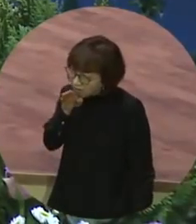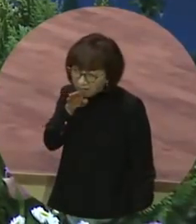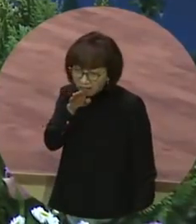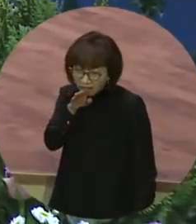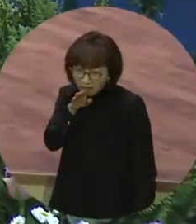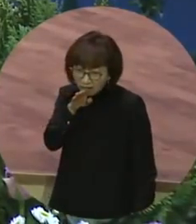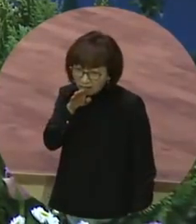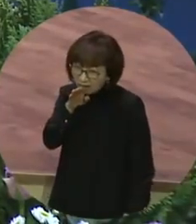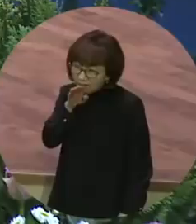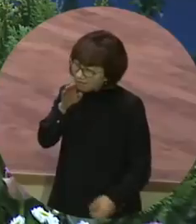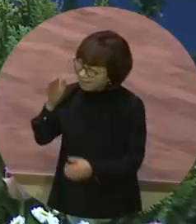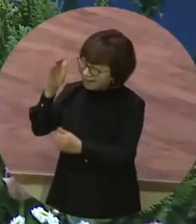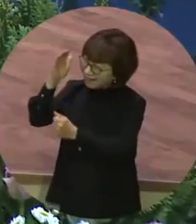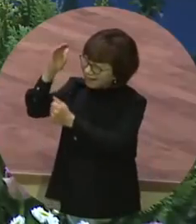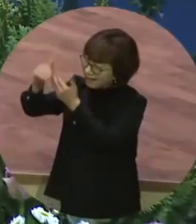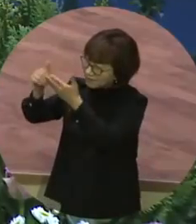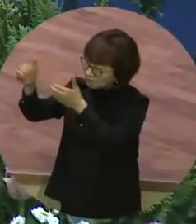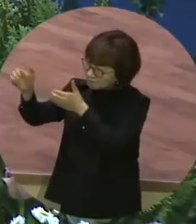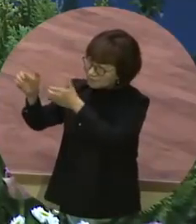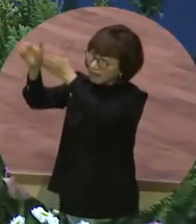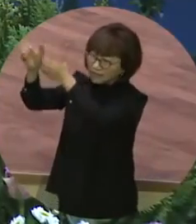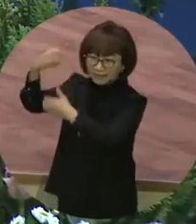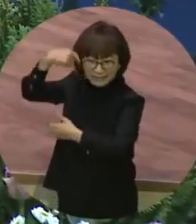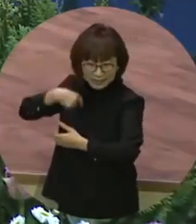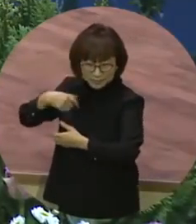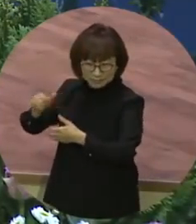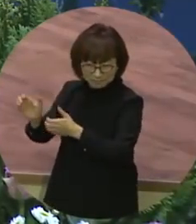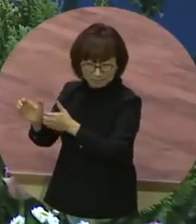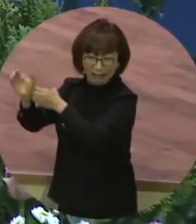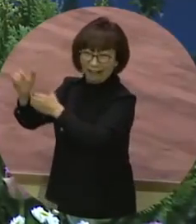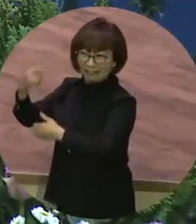반응하듯이 하나님 앞에 말을 하잖아요, 지금.